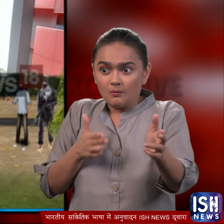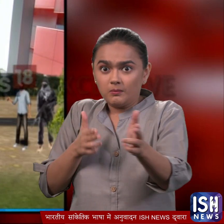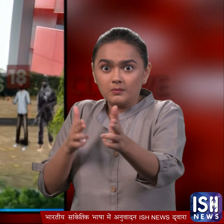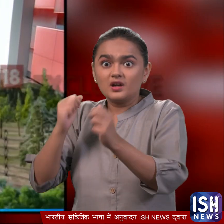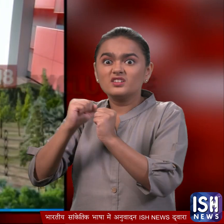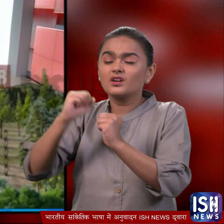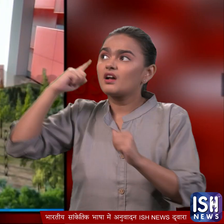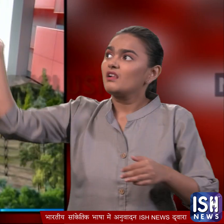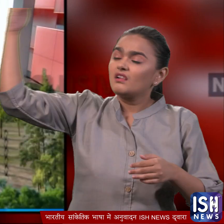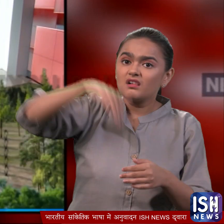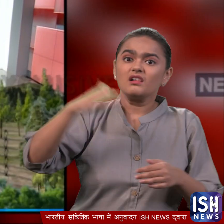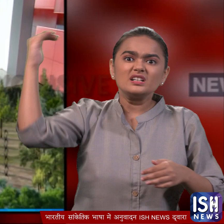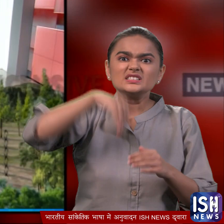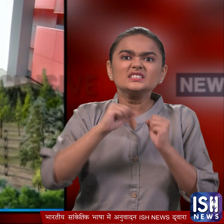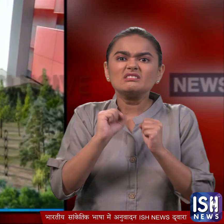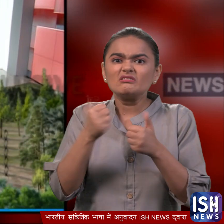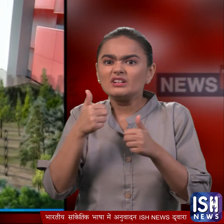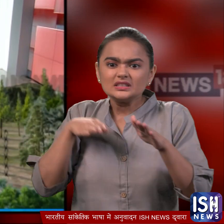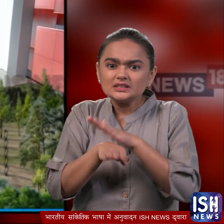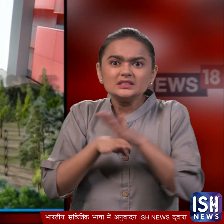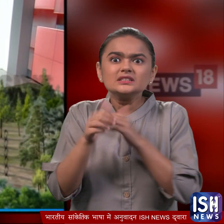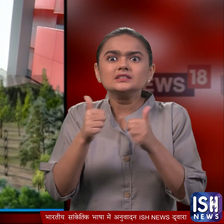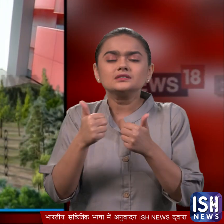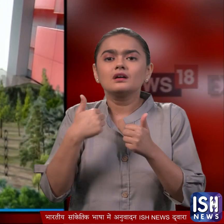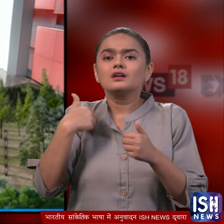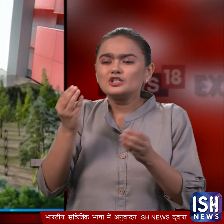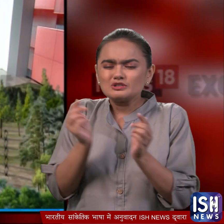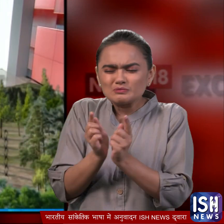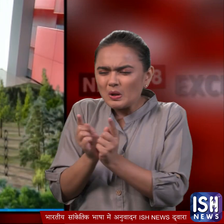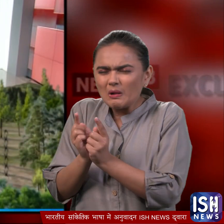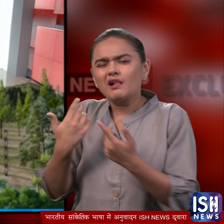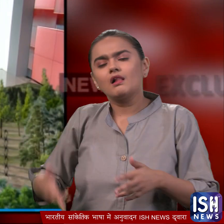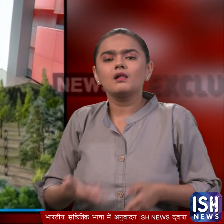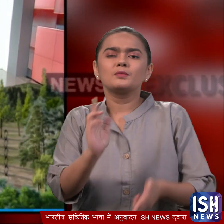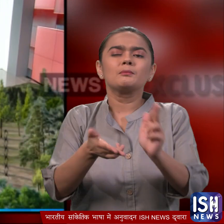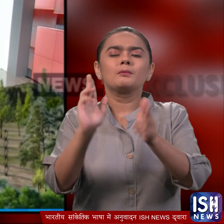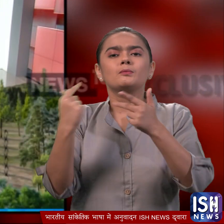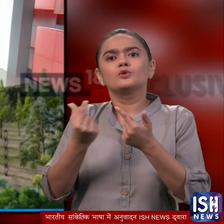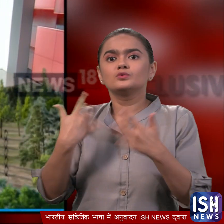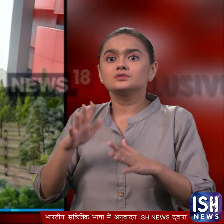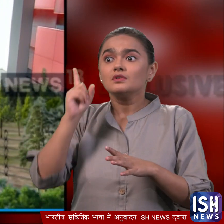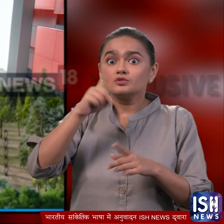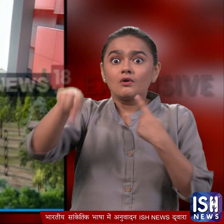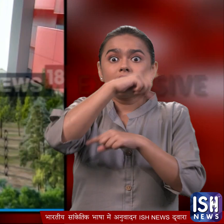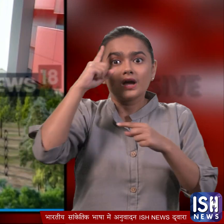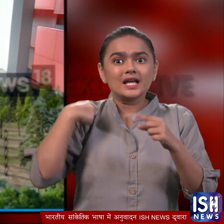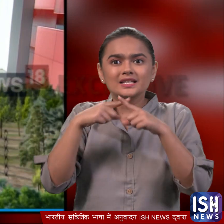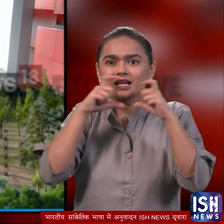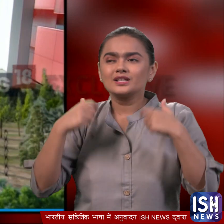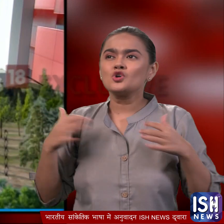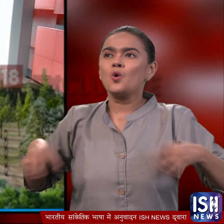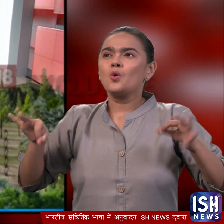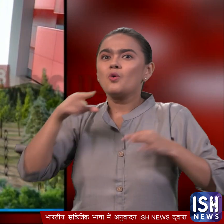बड़े हथियारों की सीमा पार से तस्करी सुरक्षा बल की चौकसी के कारण करीब करीब बंद है। माना जा रहा है कि अपनी मौजूदगी दर्ज कराने के